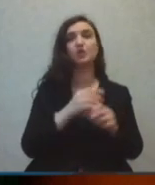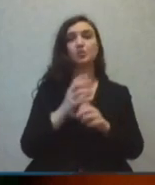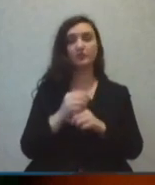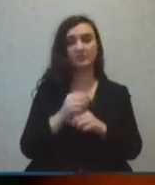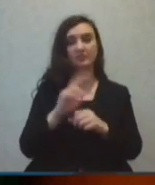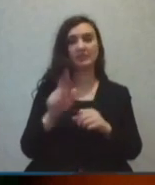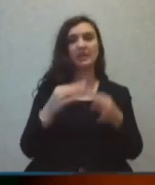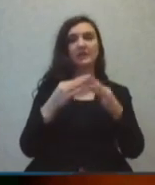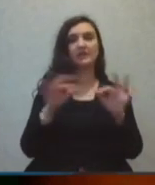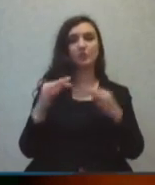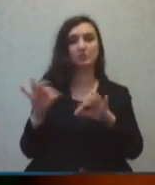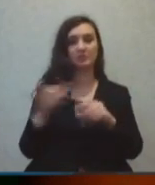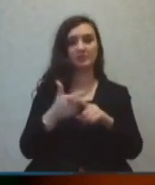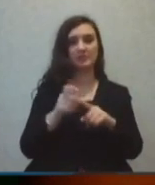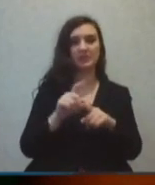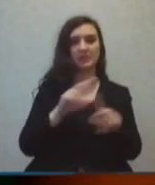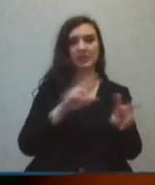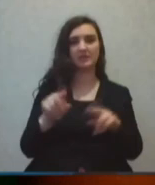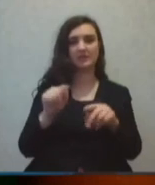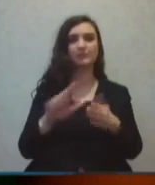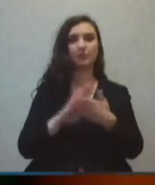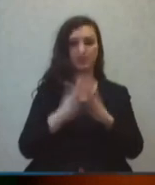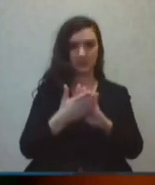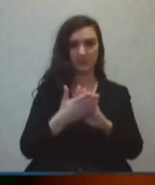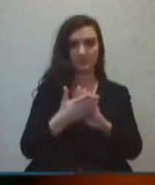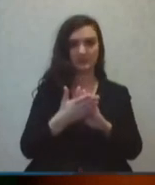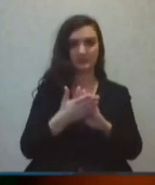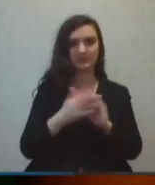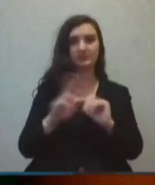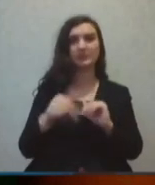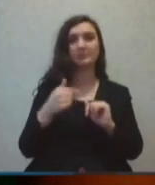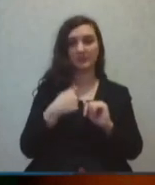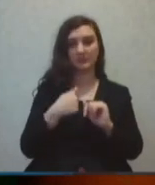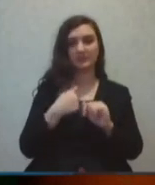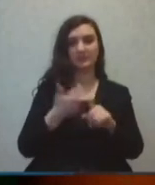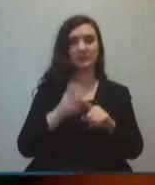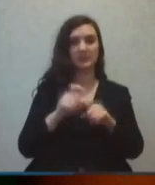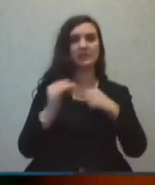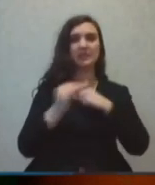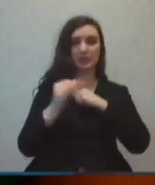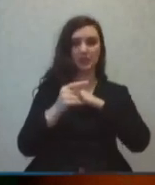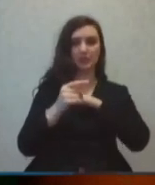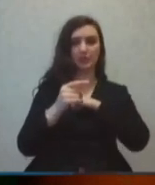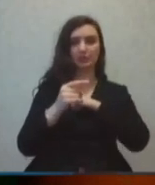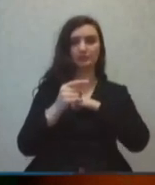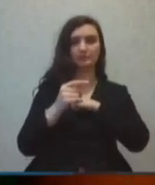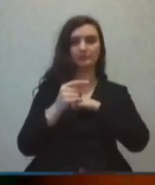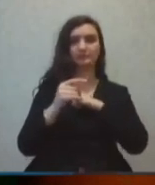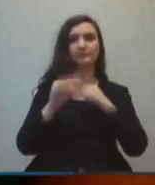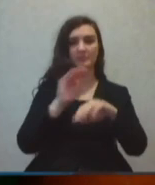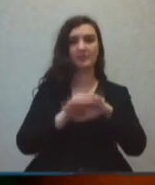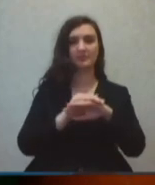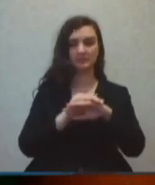და გათავისუფლებები ძალიან ჰგავს აი ამ მდგომარეობას. და მე ძალიან საინტერესო